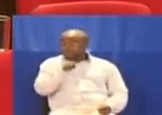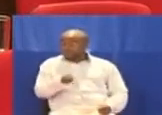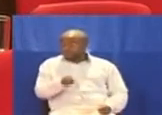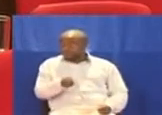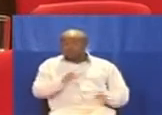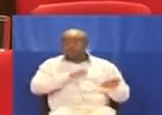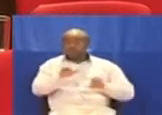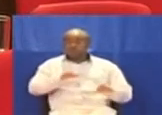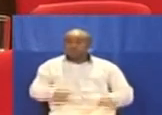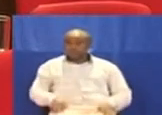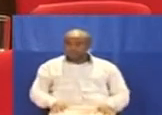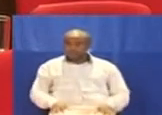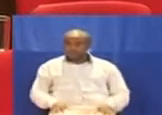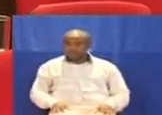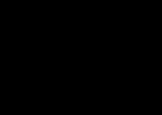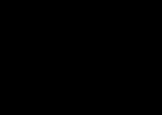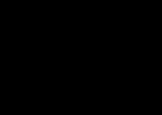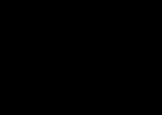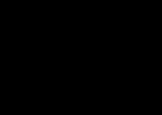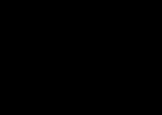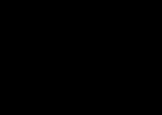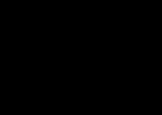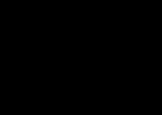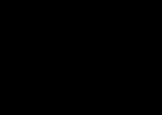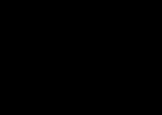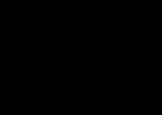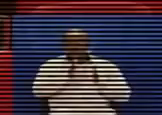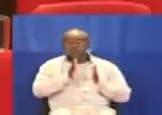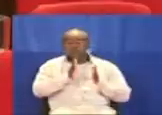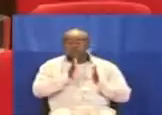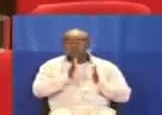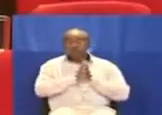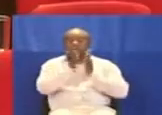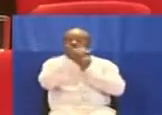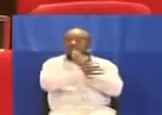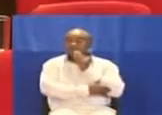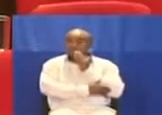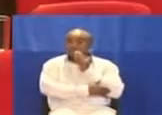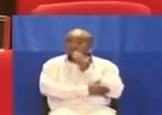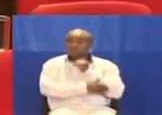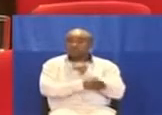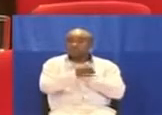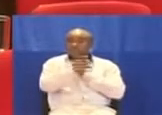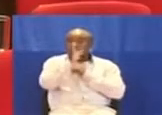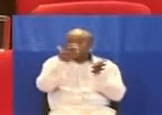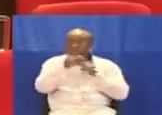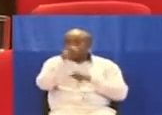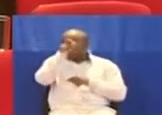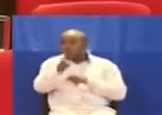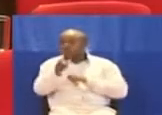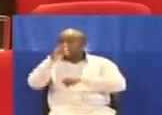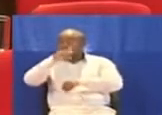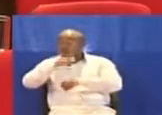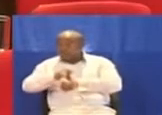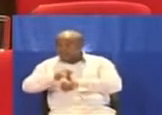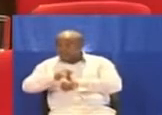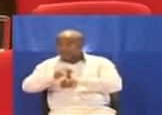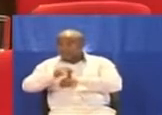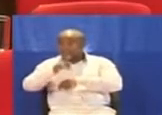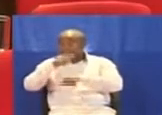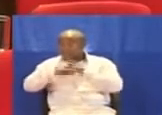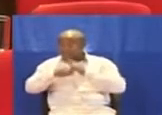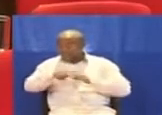ilikuwa tufike hapa tulipofika. Kwa hiyo nawaomba radhi kwa watu ambao nilichangia kwa kuwagusa kwenye maeneo ambayo